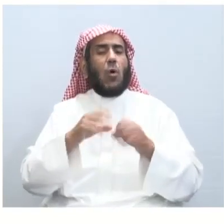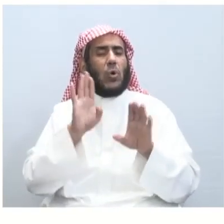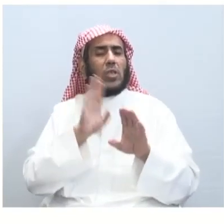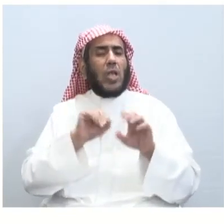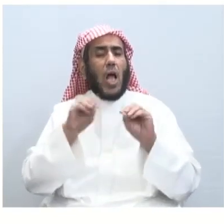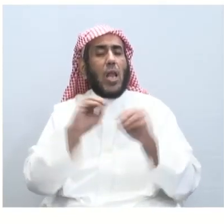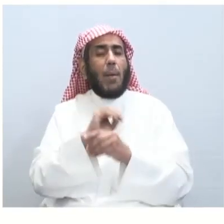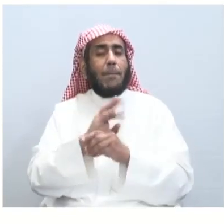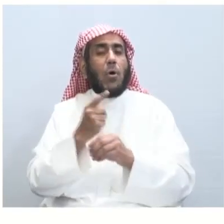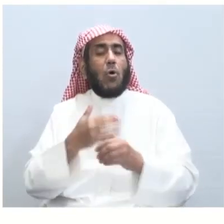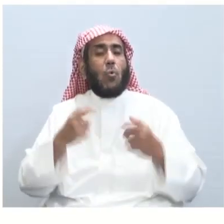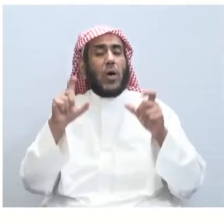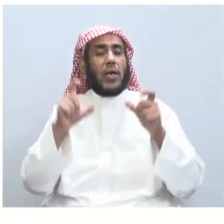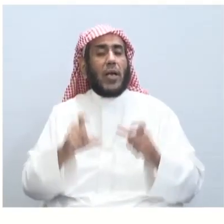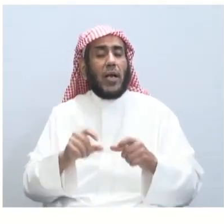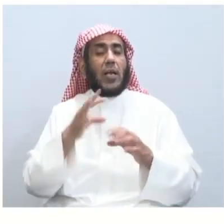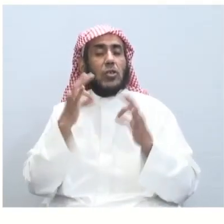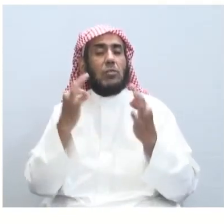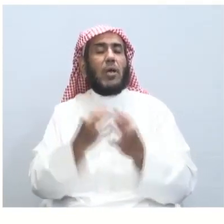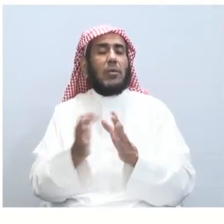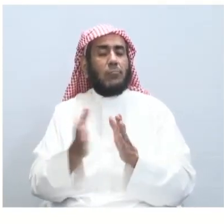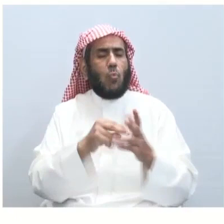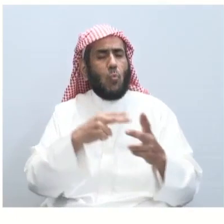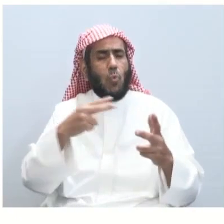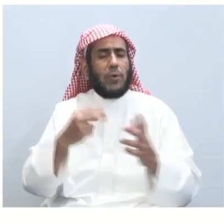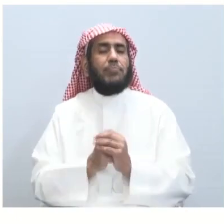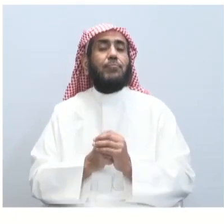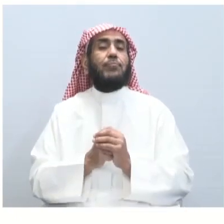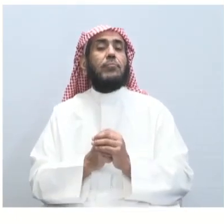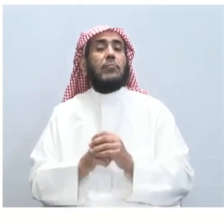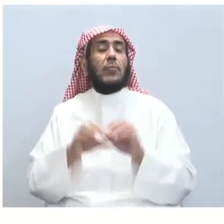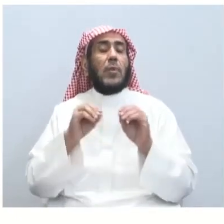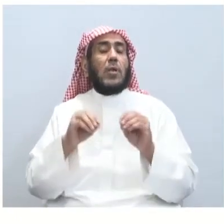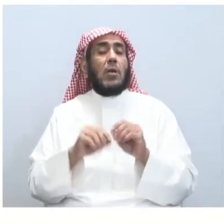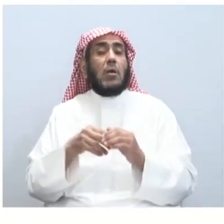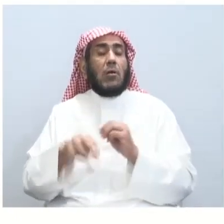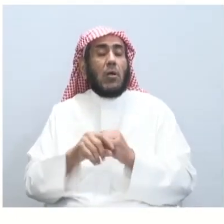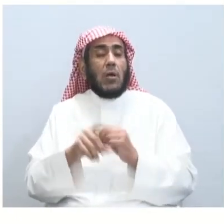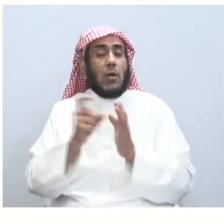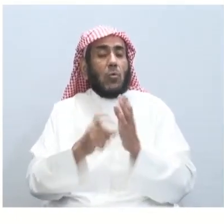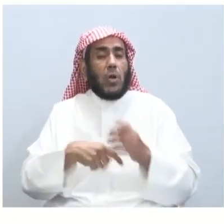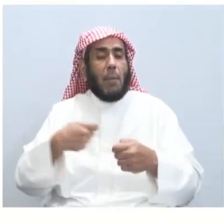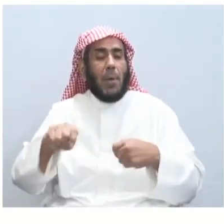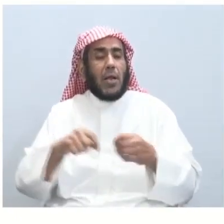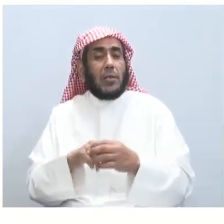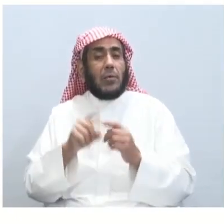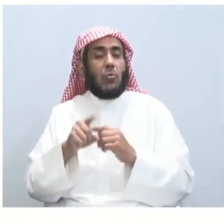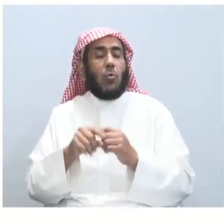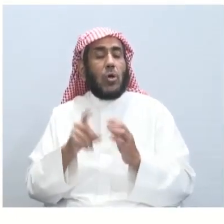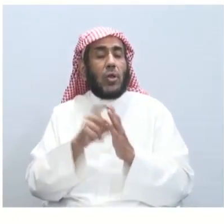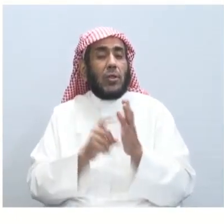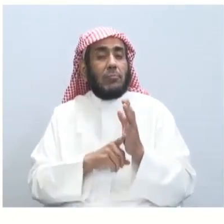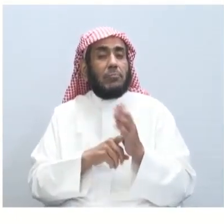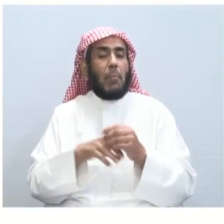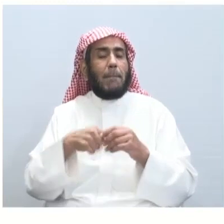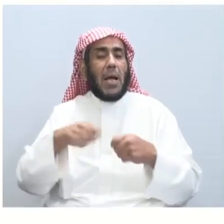التعليم ايضا الرئايه الاجتماعيه ذكرنا ايضا من الفروع قانون المالي وهو ينظم